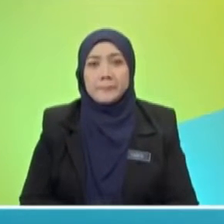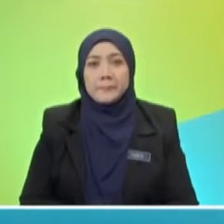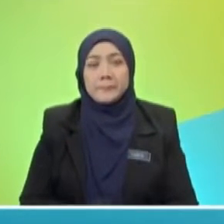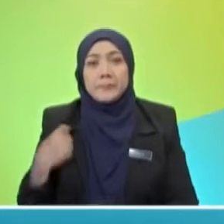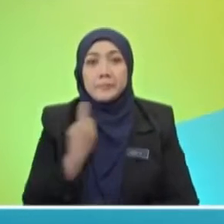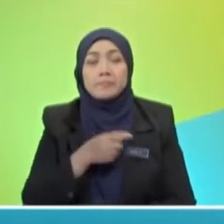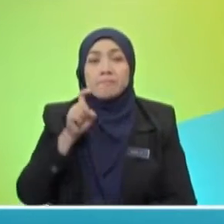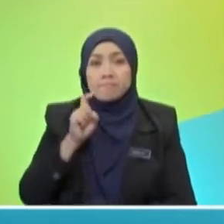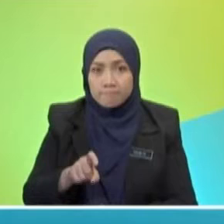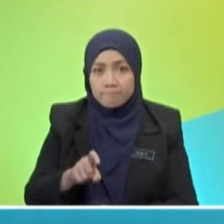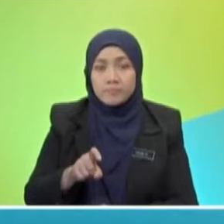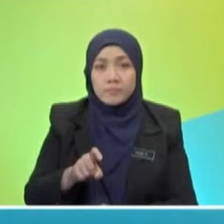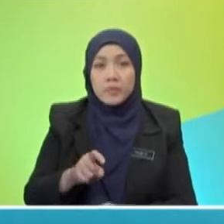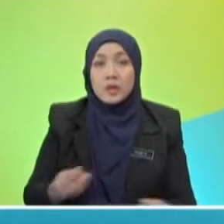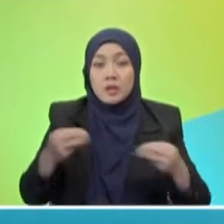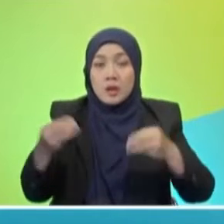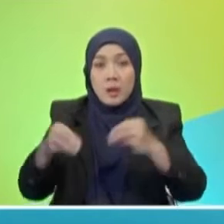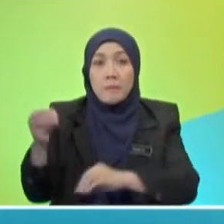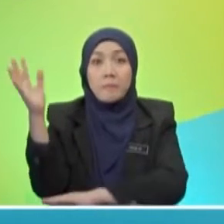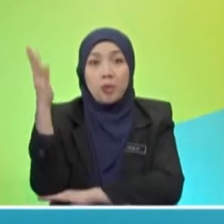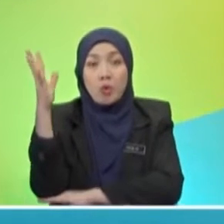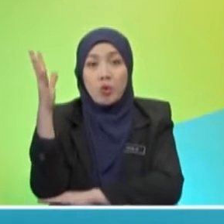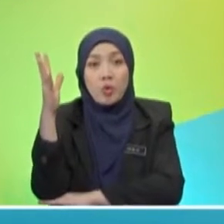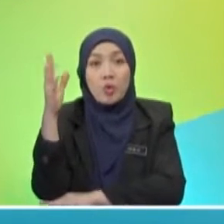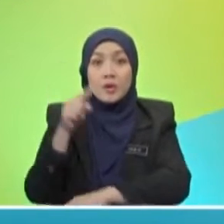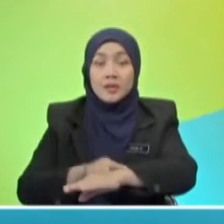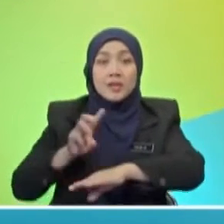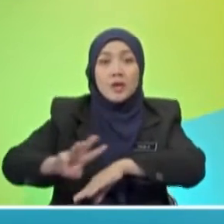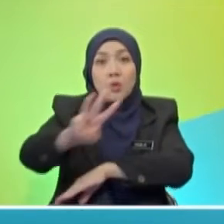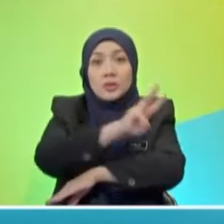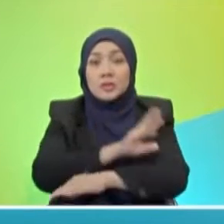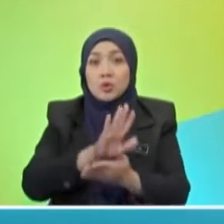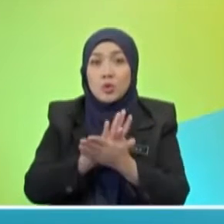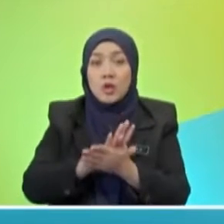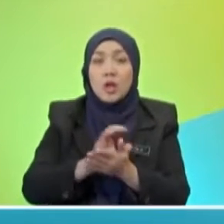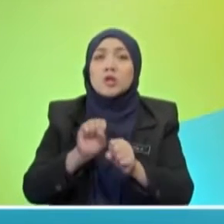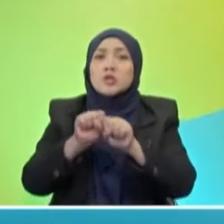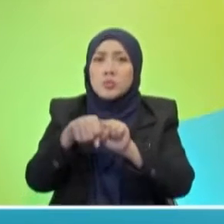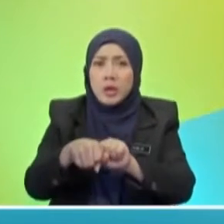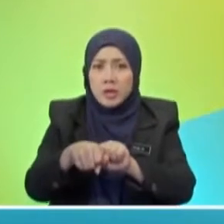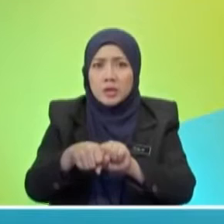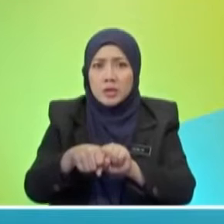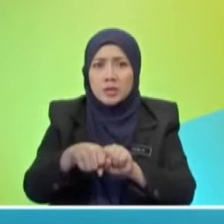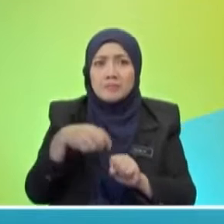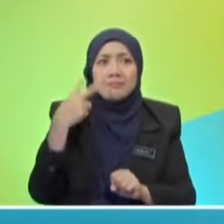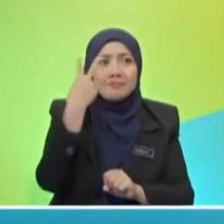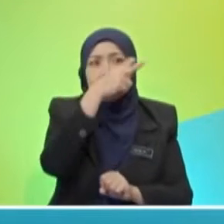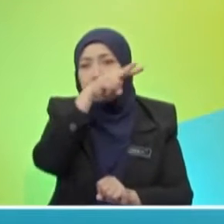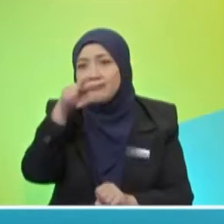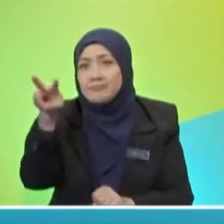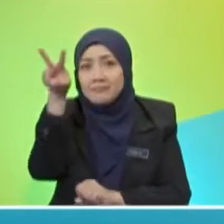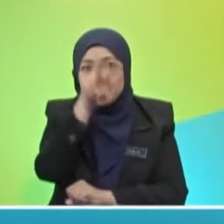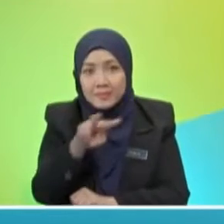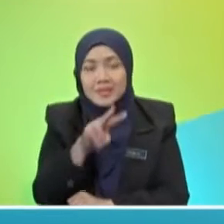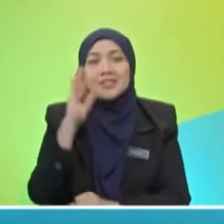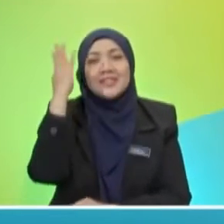Kita perlu menanam pokok di kawasan sekolah supaya pemandangan sekolah cantik.